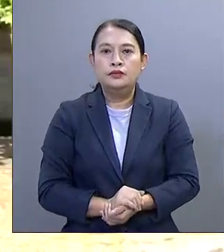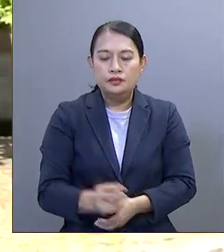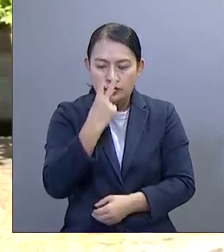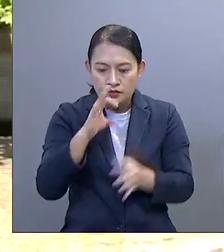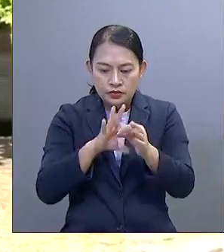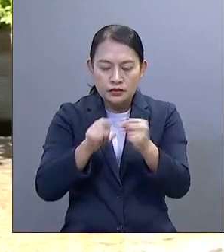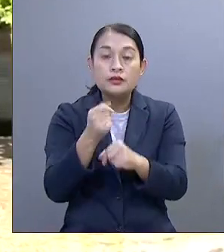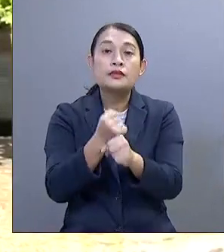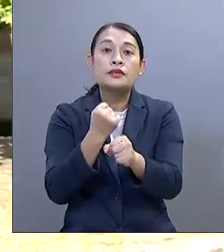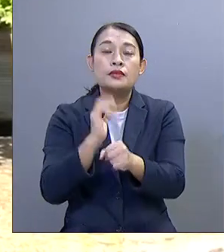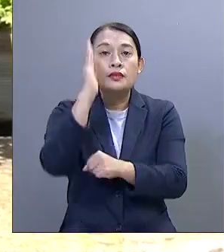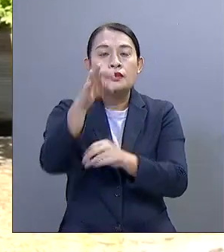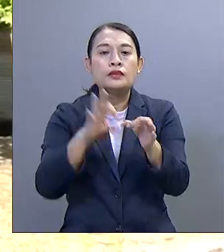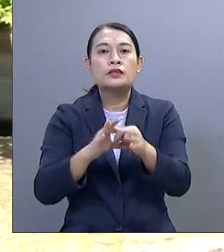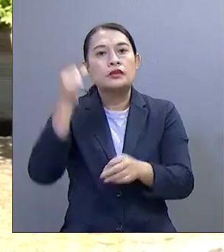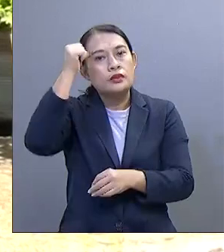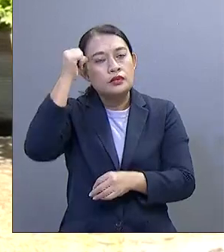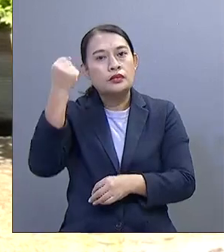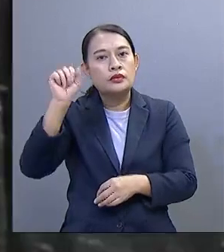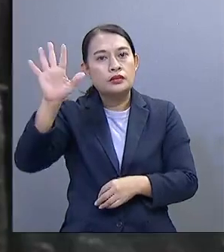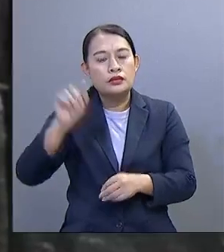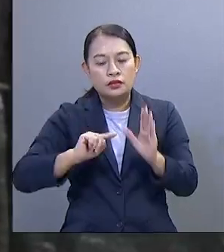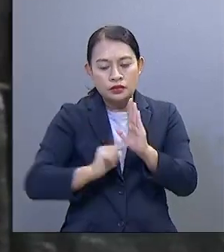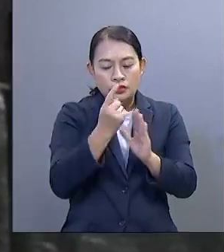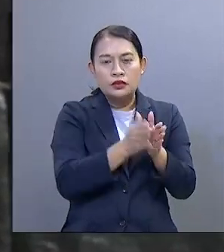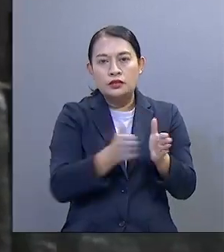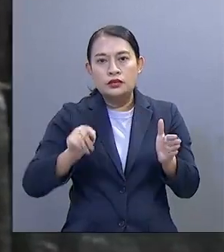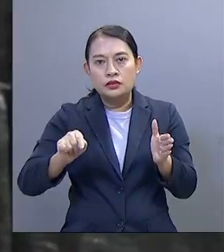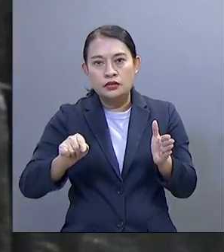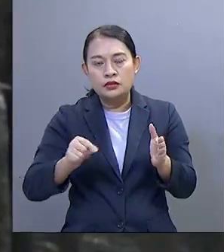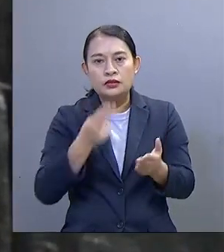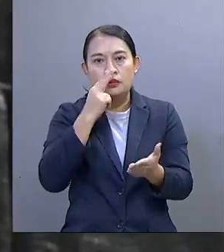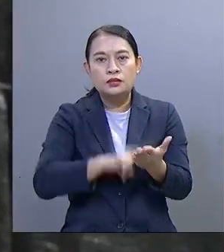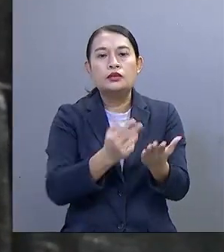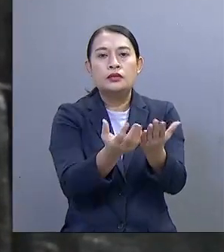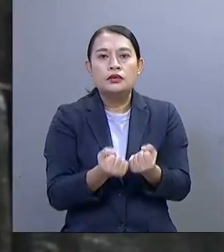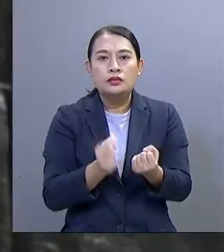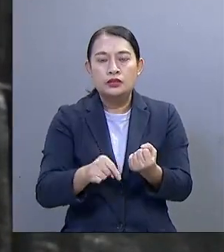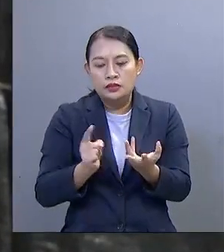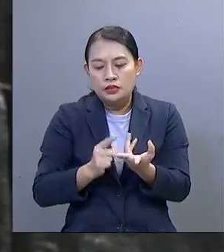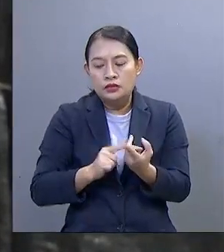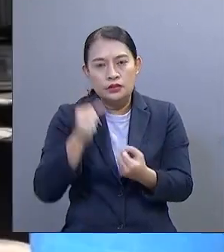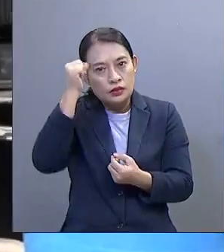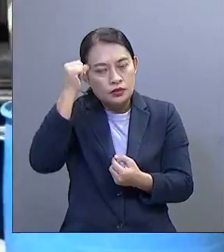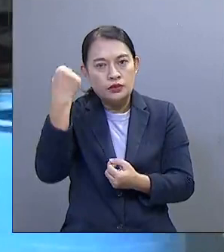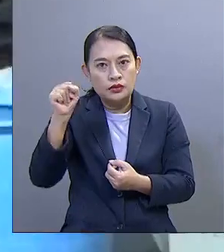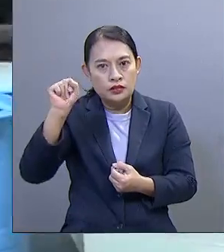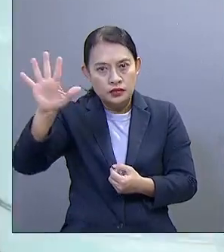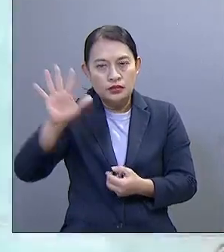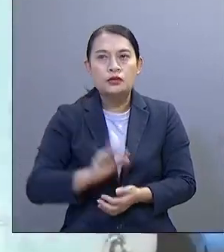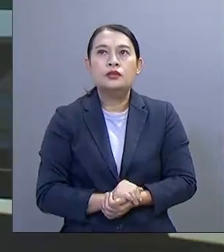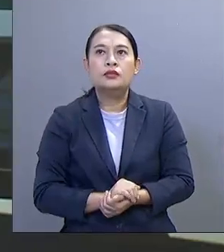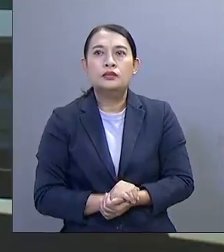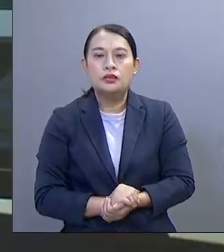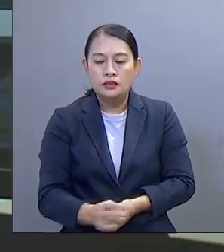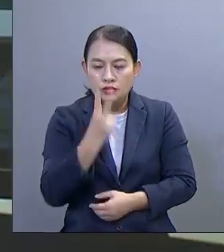ผลการเดมเิการภายใน 15 วันนับตั้งแต่มีการรับนั้งสือไปเด๋ยดูครับเรื่องนี้จะลงเอยกันอย่